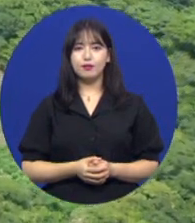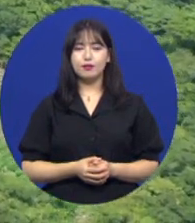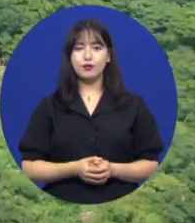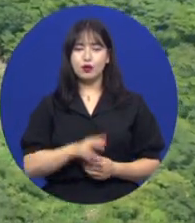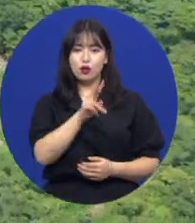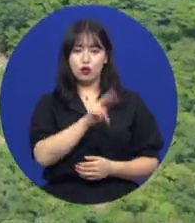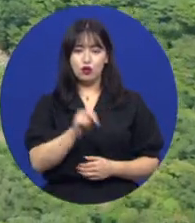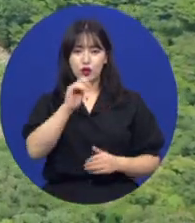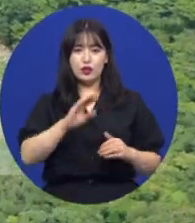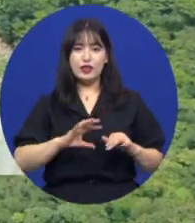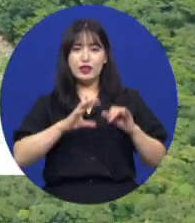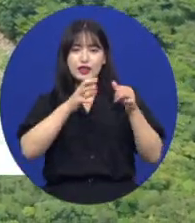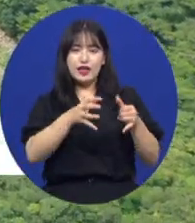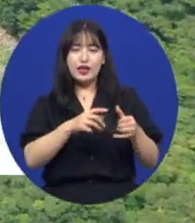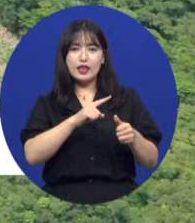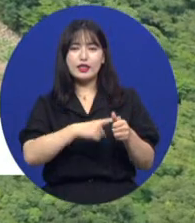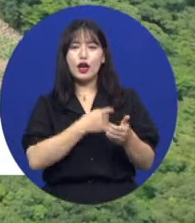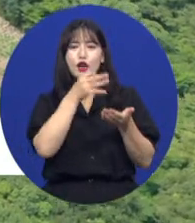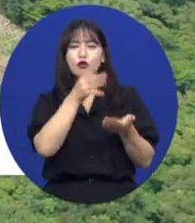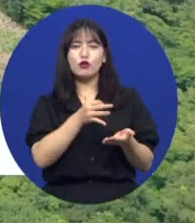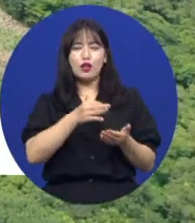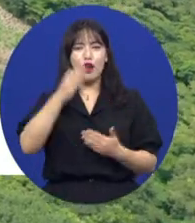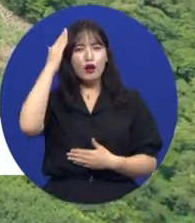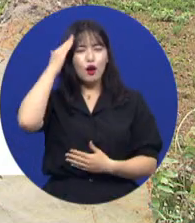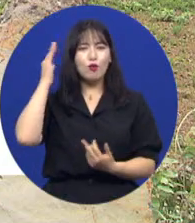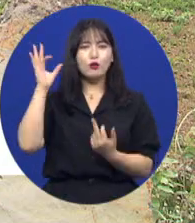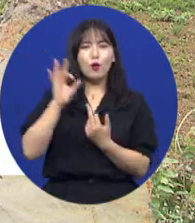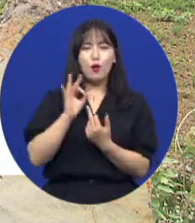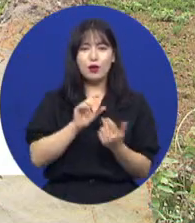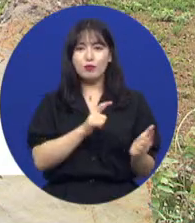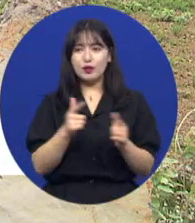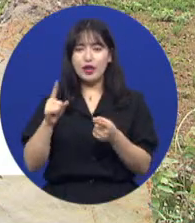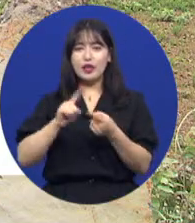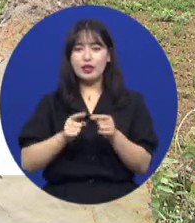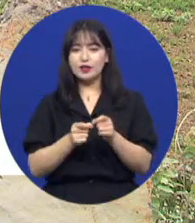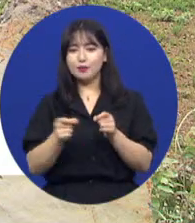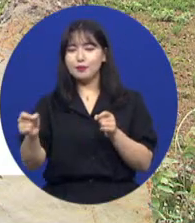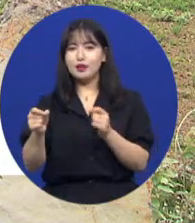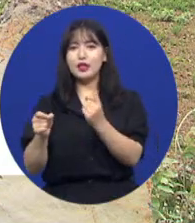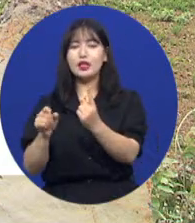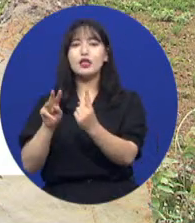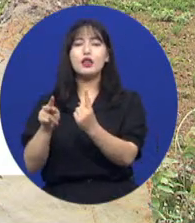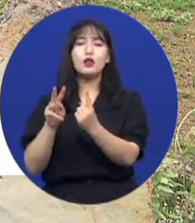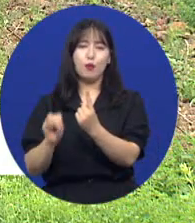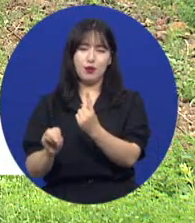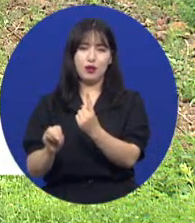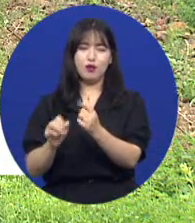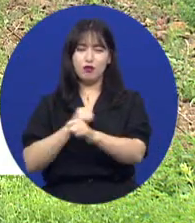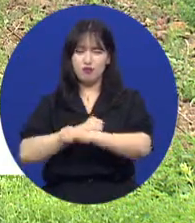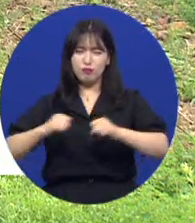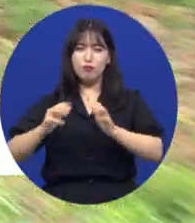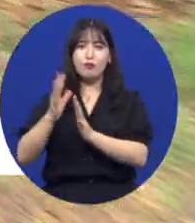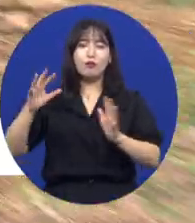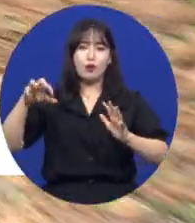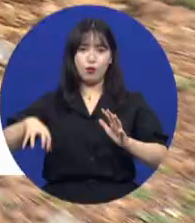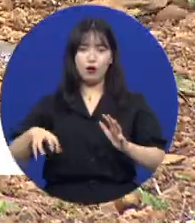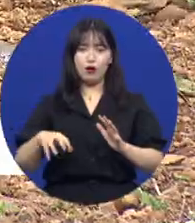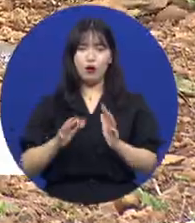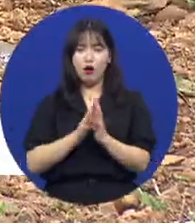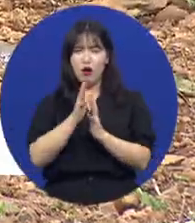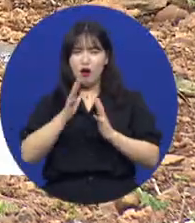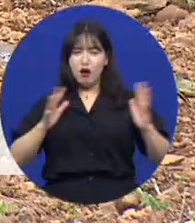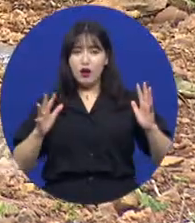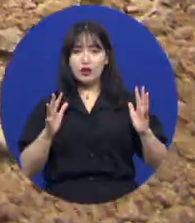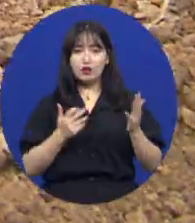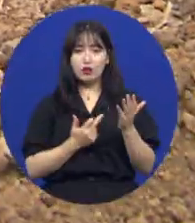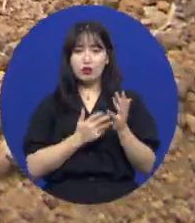유네스코 세계 자연 유산인 검은 오름과 뱅기 굴로 부터 풀과 1km 가량 떨어진 한 임야 울창해 떤 곶자왈